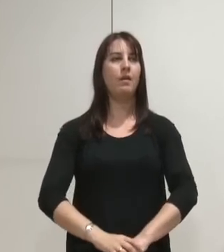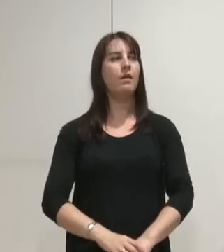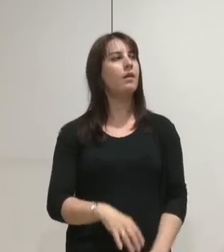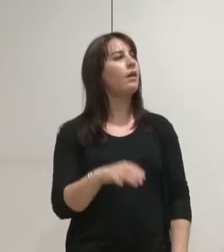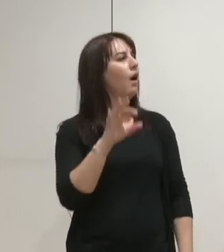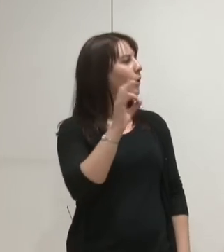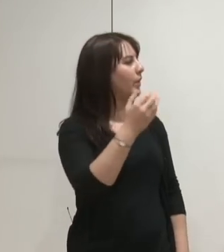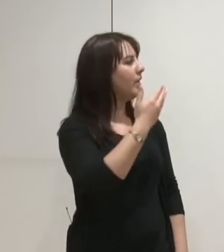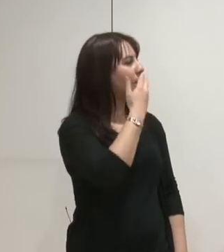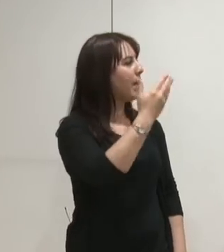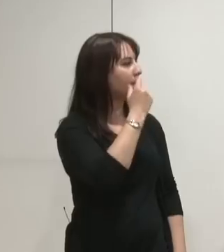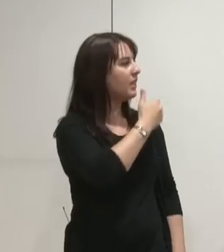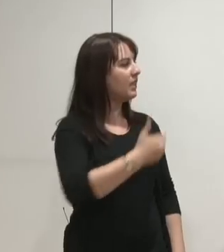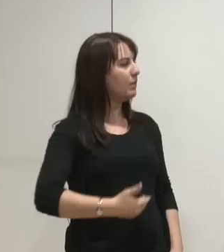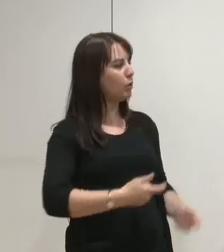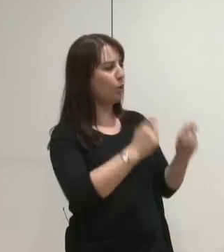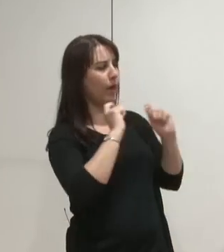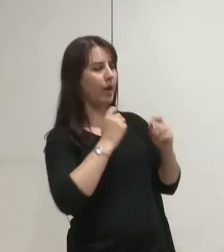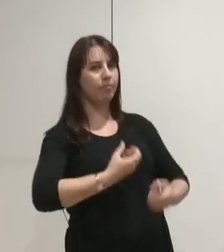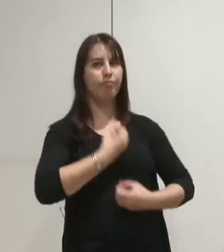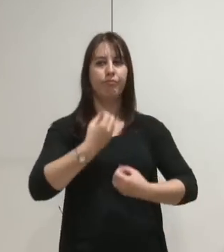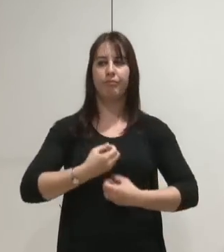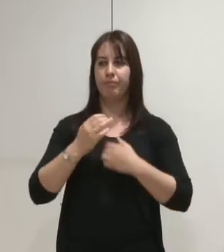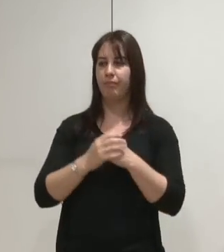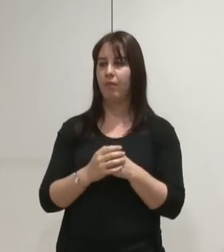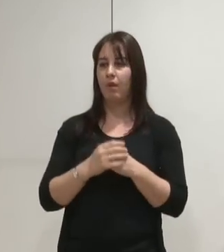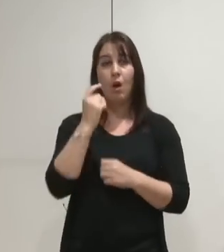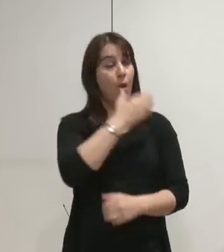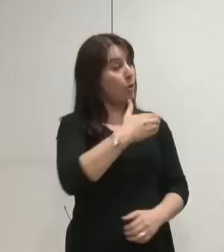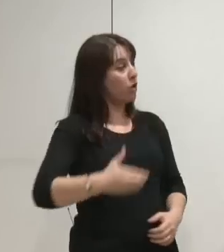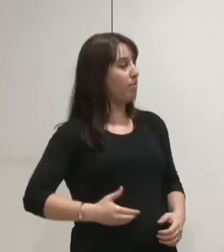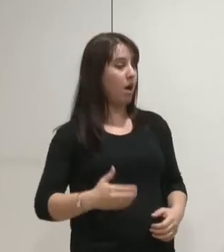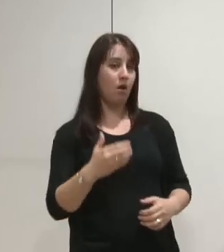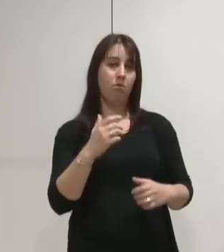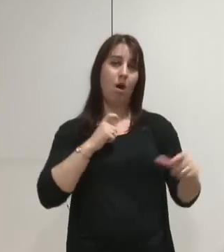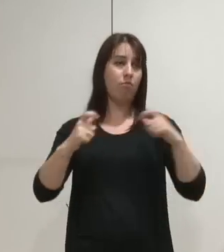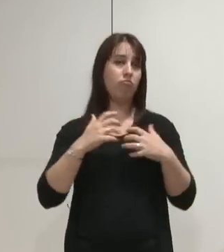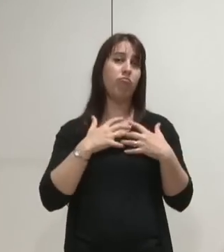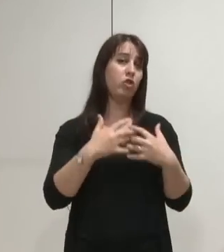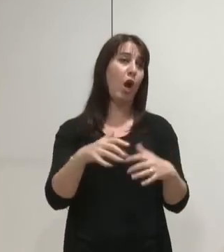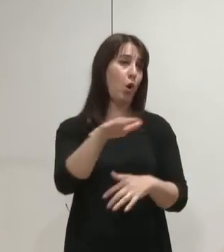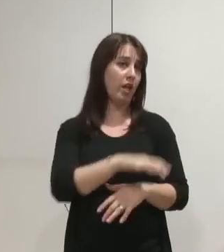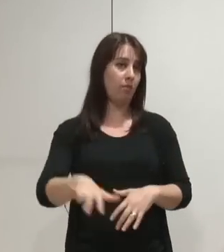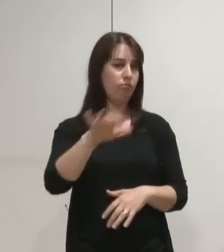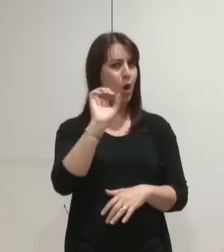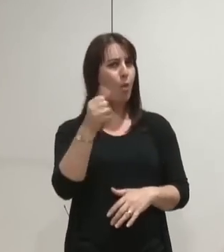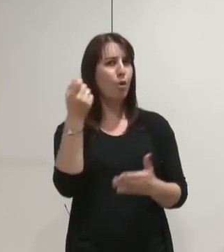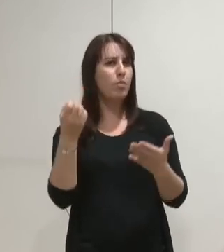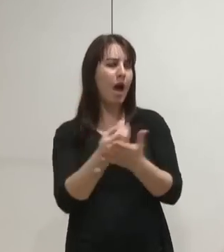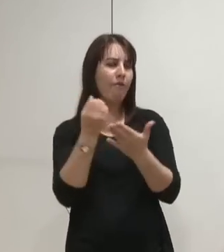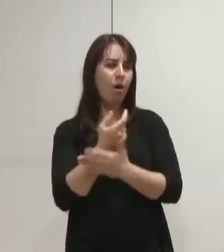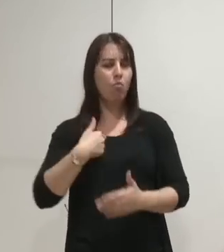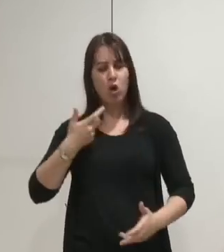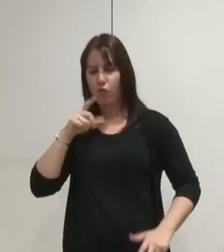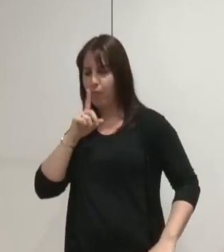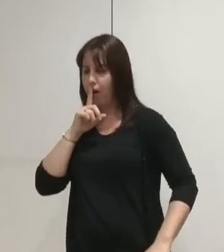oui merci Monsieur le Maire Monsieur le Maire mes chers collègu déjà juste une petite remarque que je voulais pas faire mais je le fais